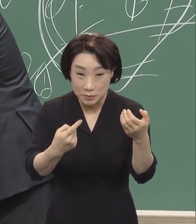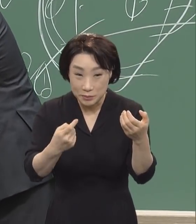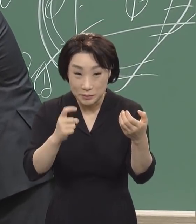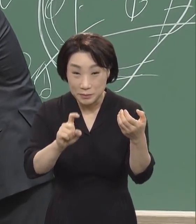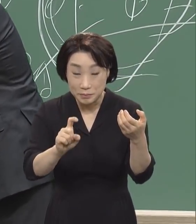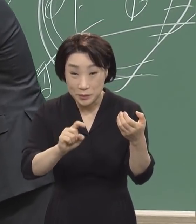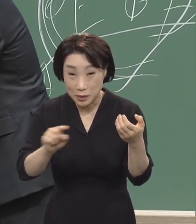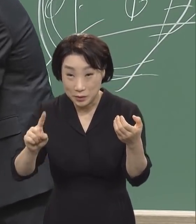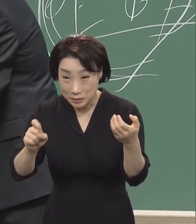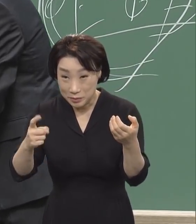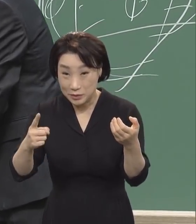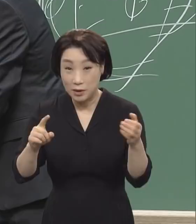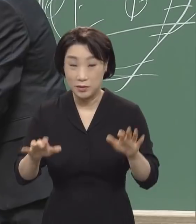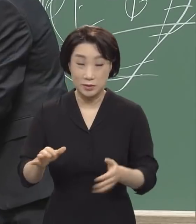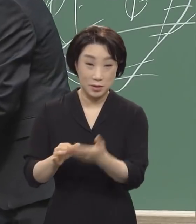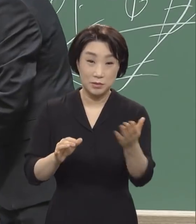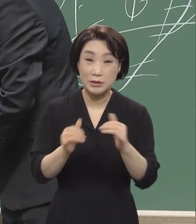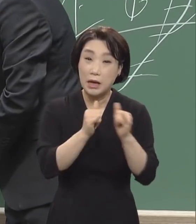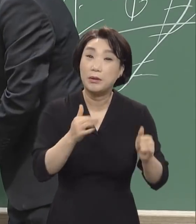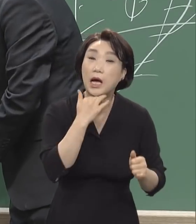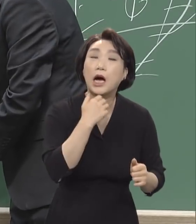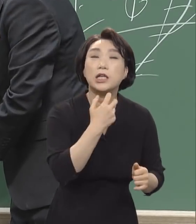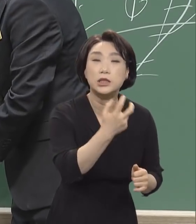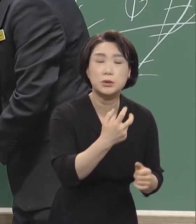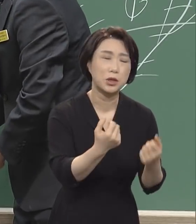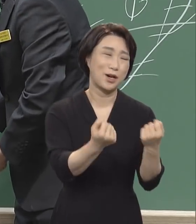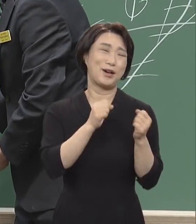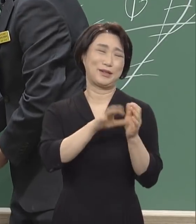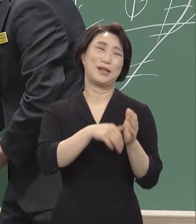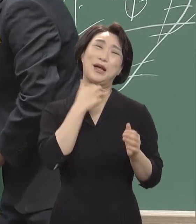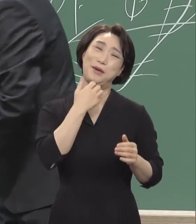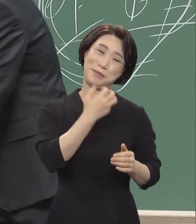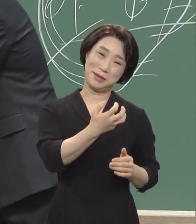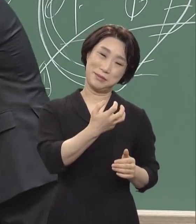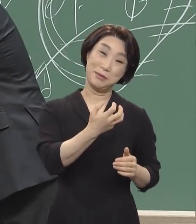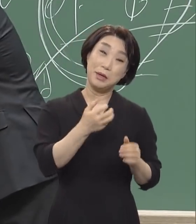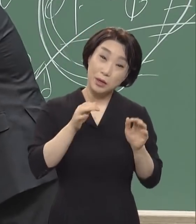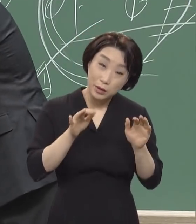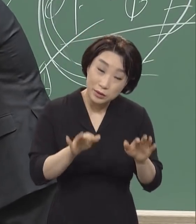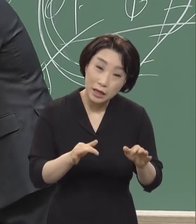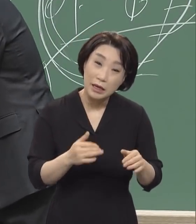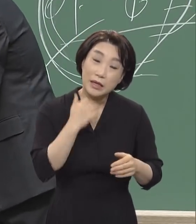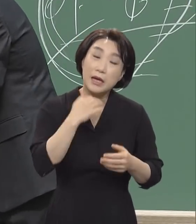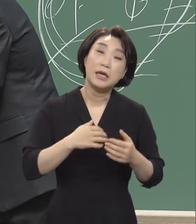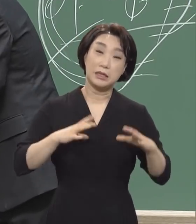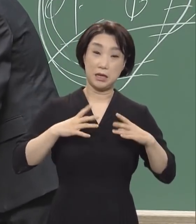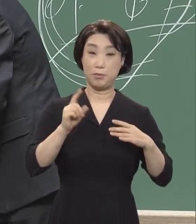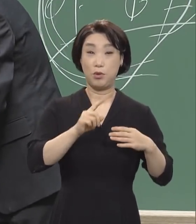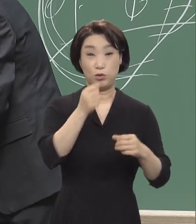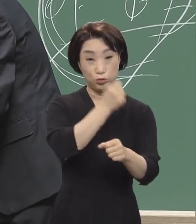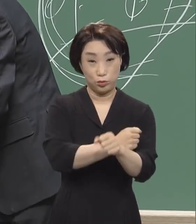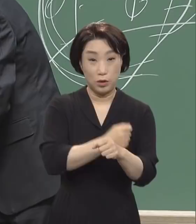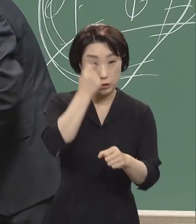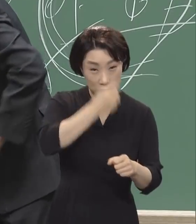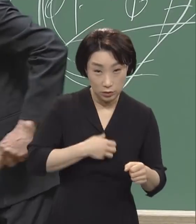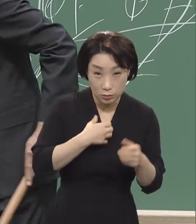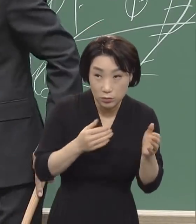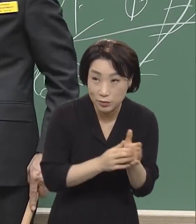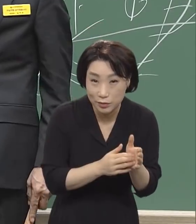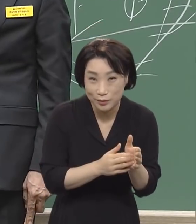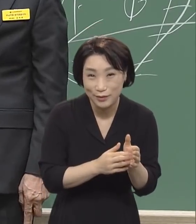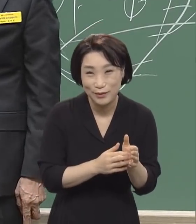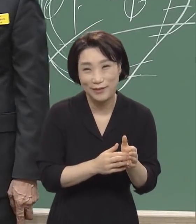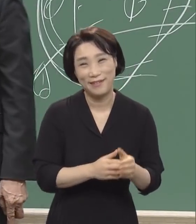보니까 인간의 연수가 70이요. 강간함은 80이라도 연수의 자랑은 소구와 슬픔뿐이다.